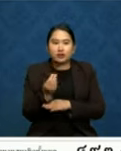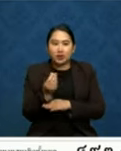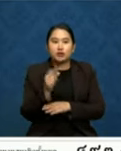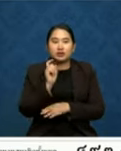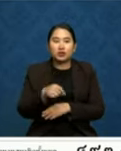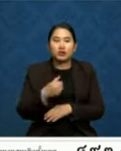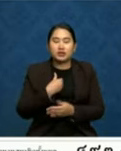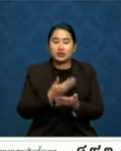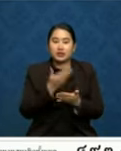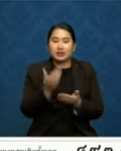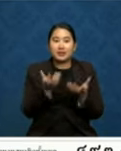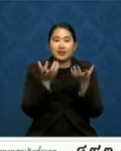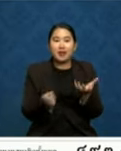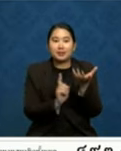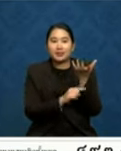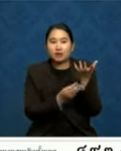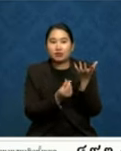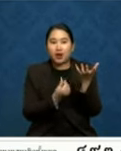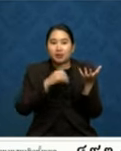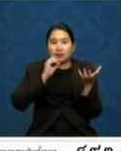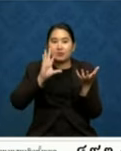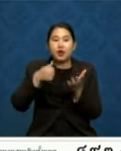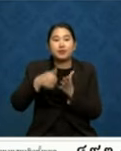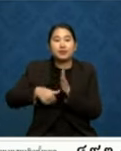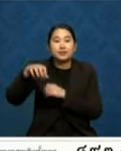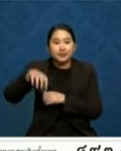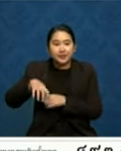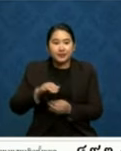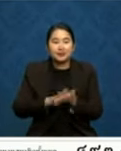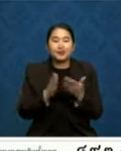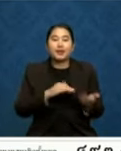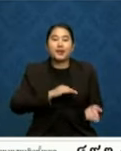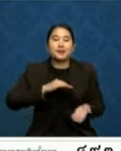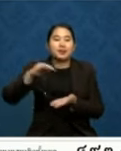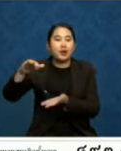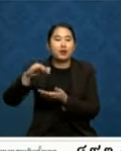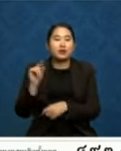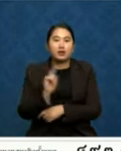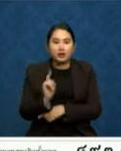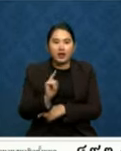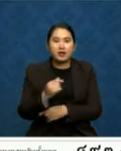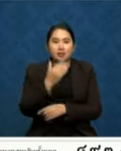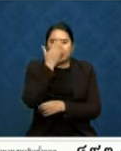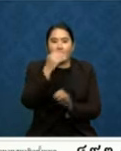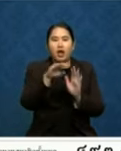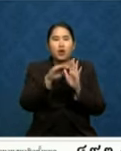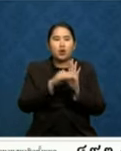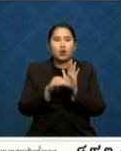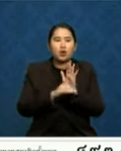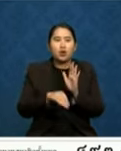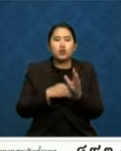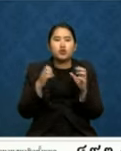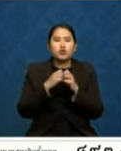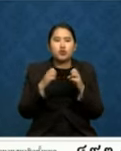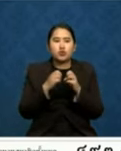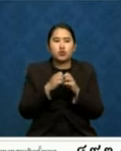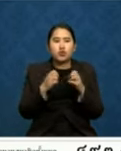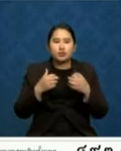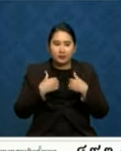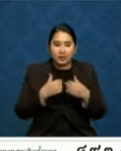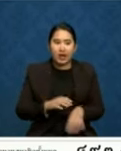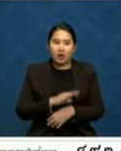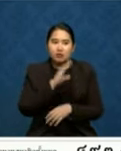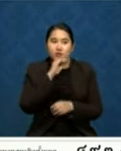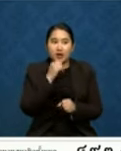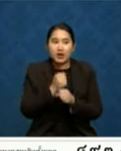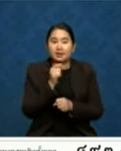ครับที่ไหนกี่กิโลแล้วก็มาแจ้งที่สรรพสามิตนะครับแล้วก็จะเคลื่อนย้ายไปวันไหนนะครับซึ่งบางทีขั้นตอนมันยุ่งยากเขาบอกเป็นไม่ได้ไหมถ้าอยากเดิมเนี่ย